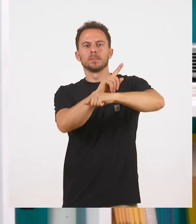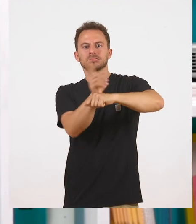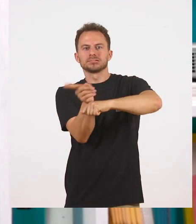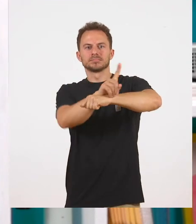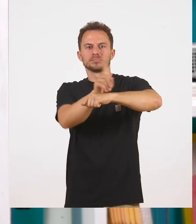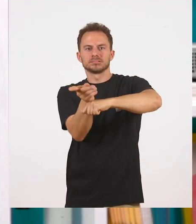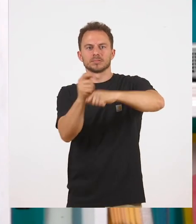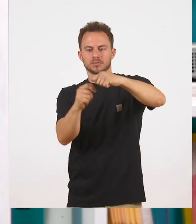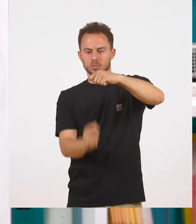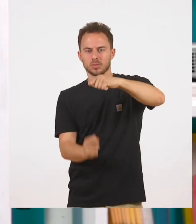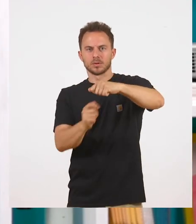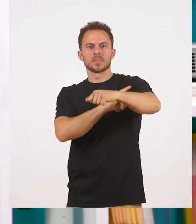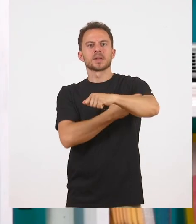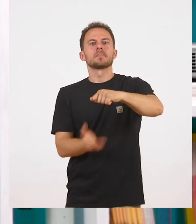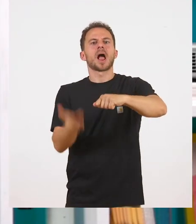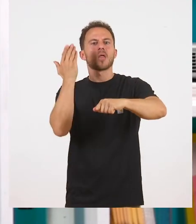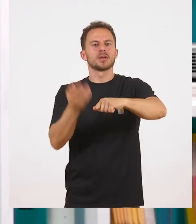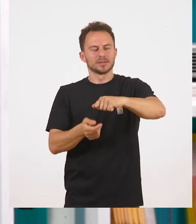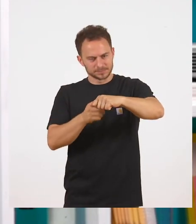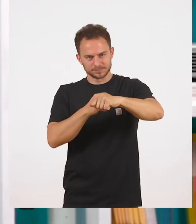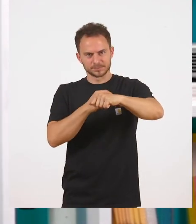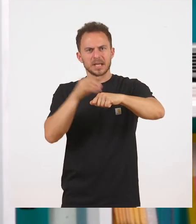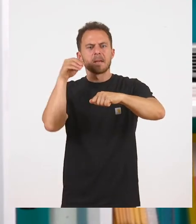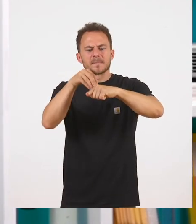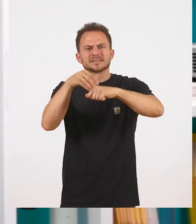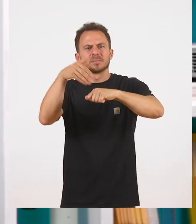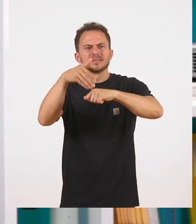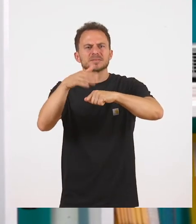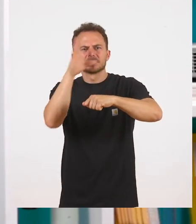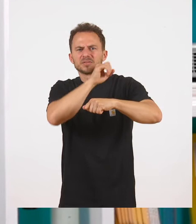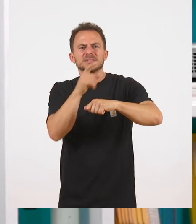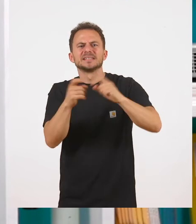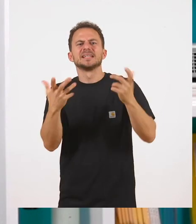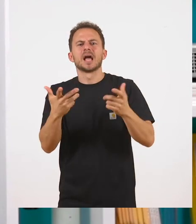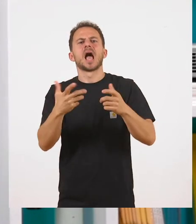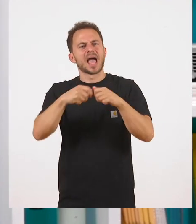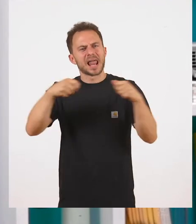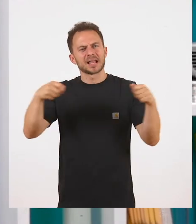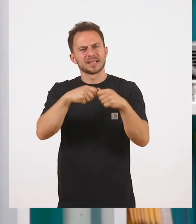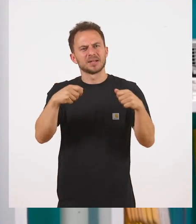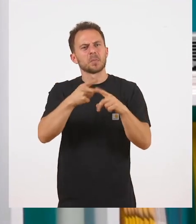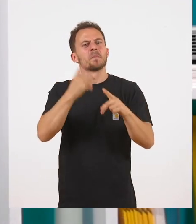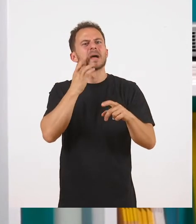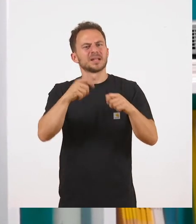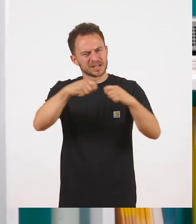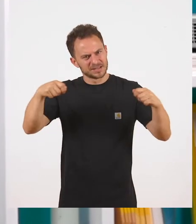αυξάνεται η δύναμη. Στο εσωτερικό του δεν είναι τίποτα άλλο από ένα ελαττήριο. Όσο τραβάμε ένα ελαττήριο,